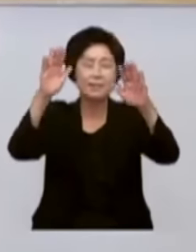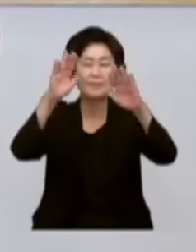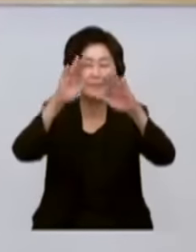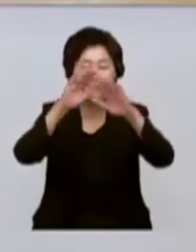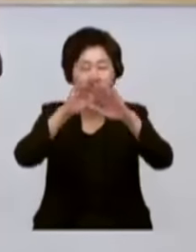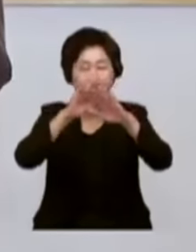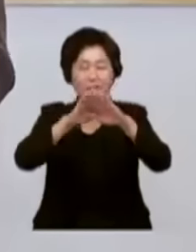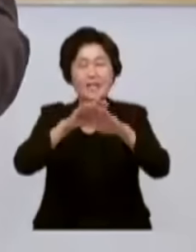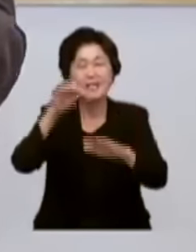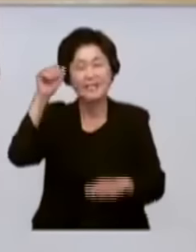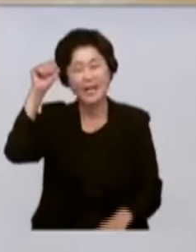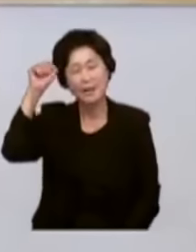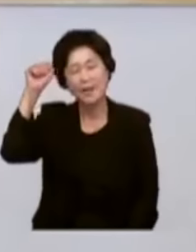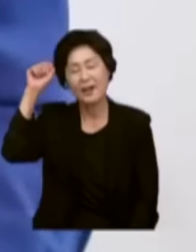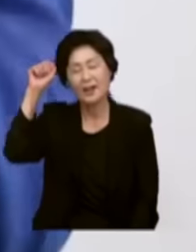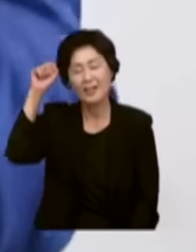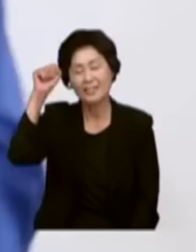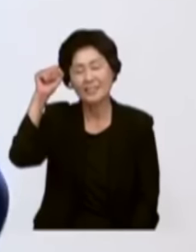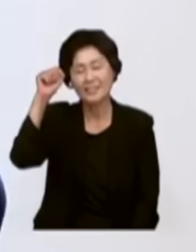캄캄한 밤에